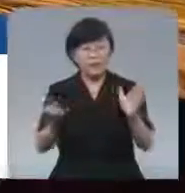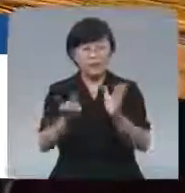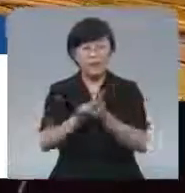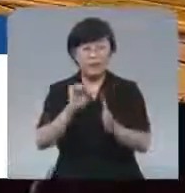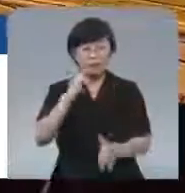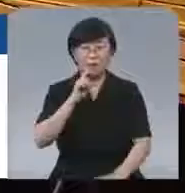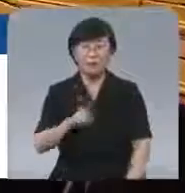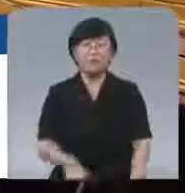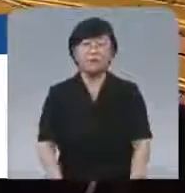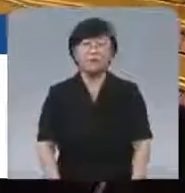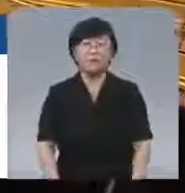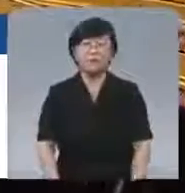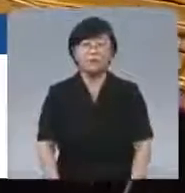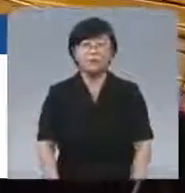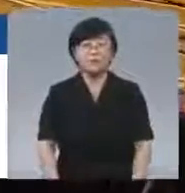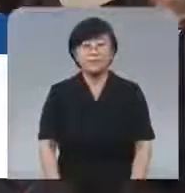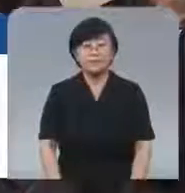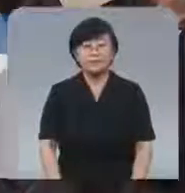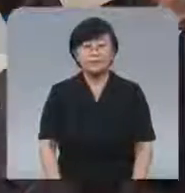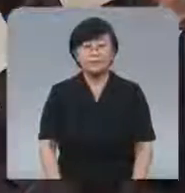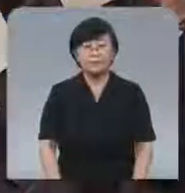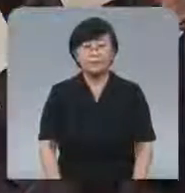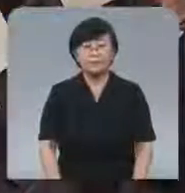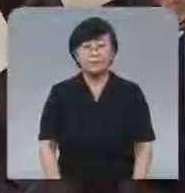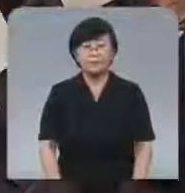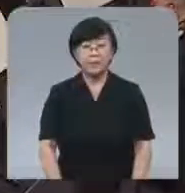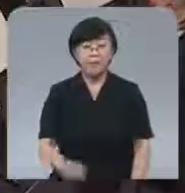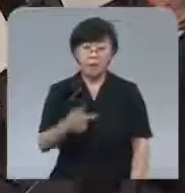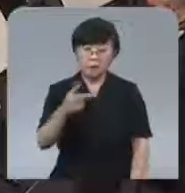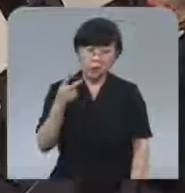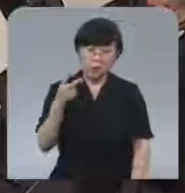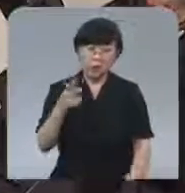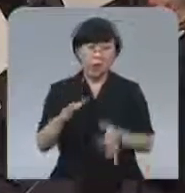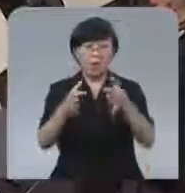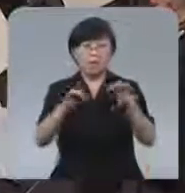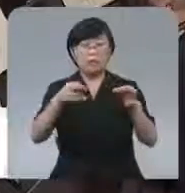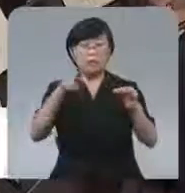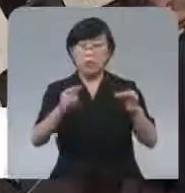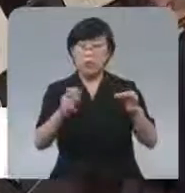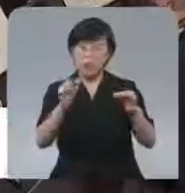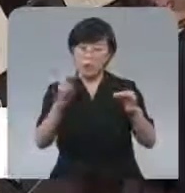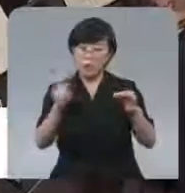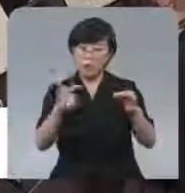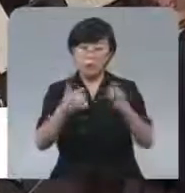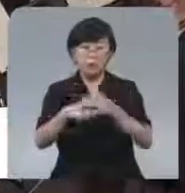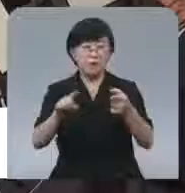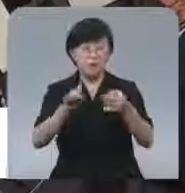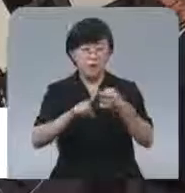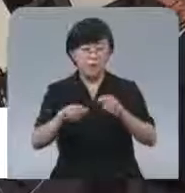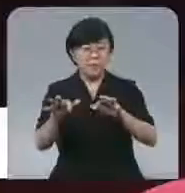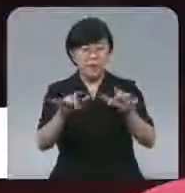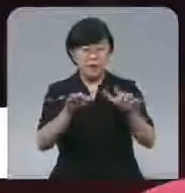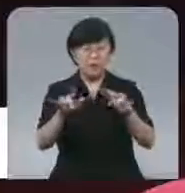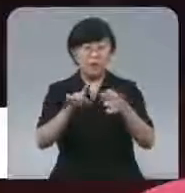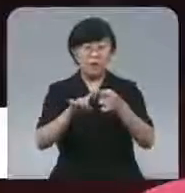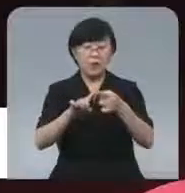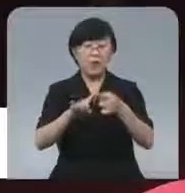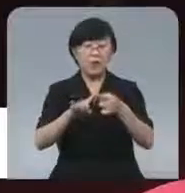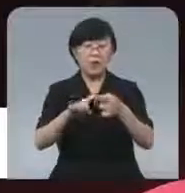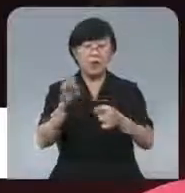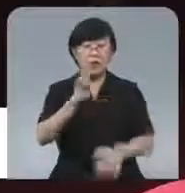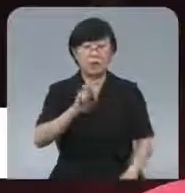ожидал такого успеха поскольку была счастлив уже от того что принял участие в этом престижном конкурсе